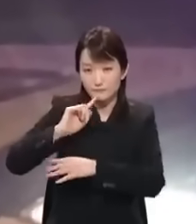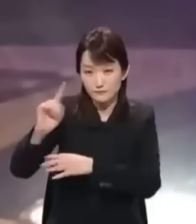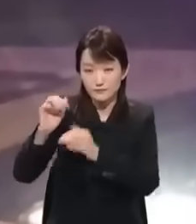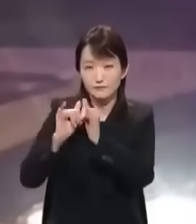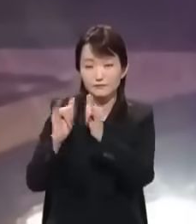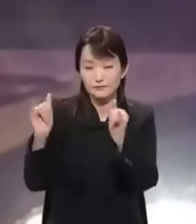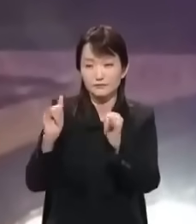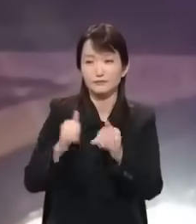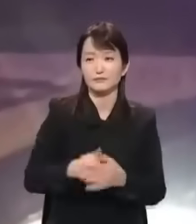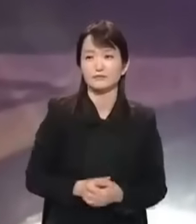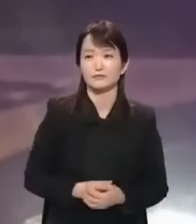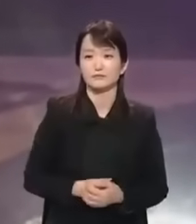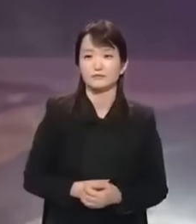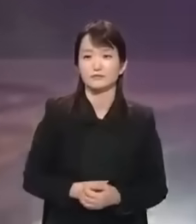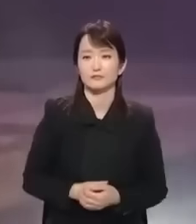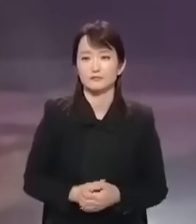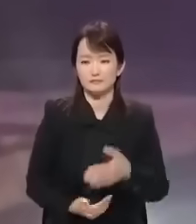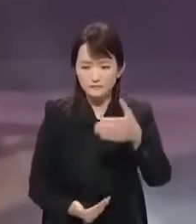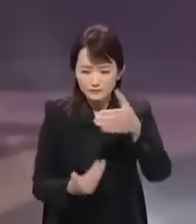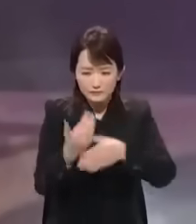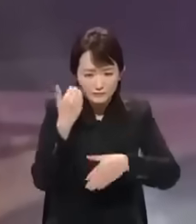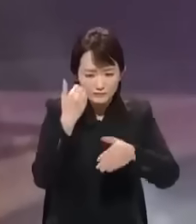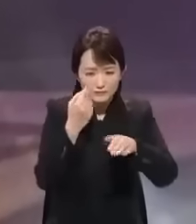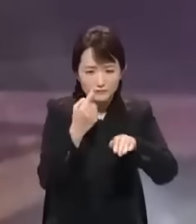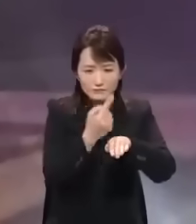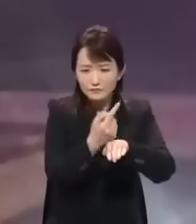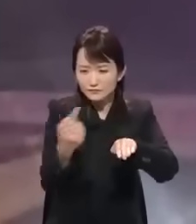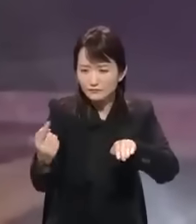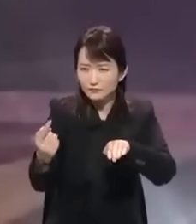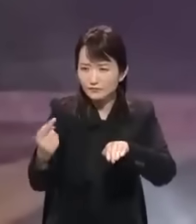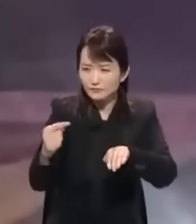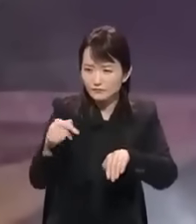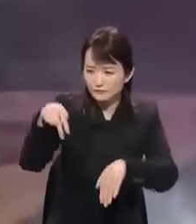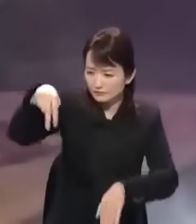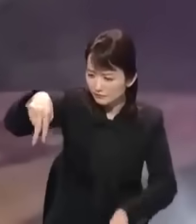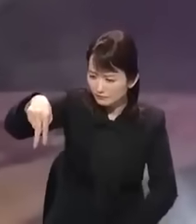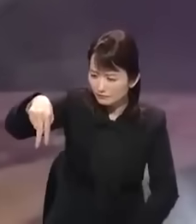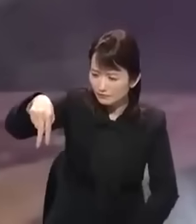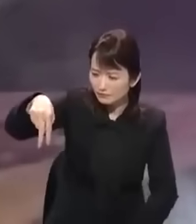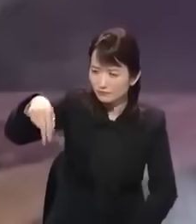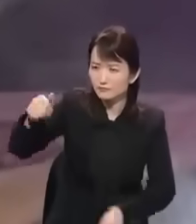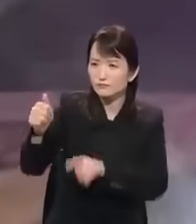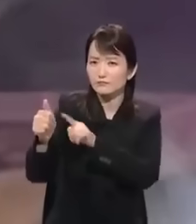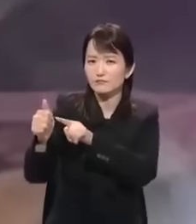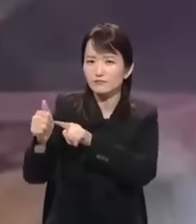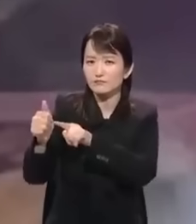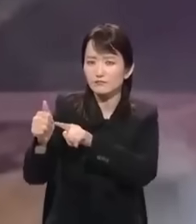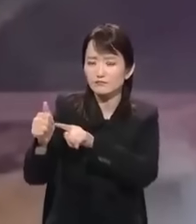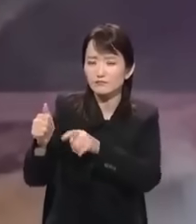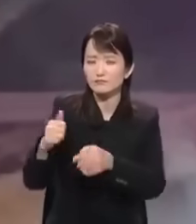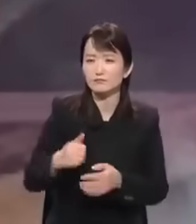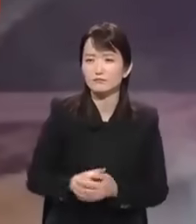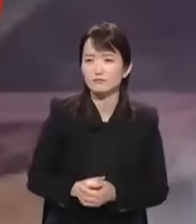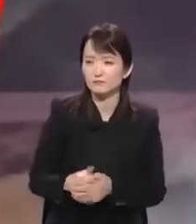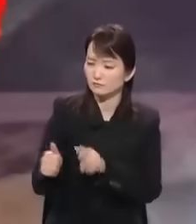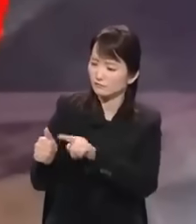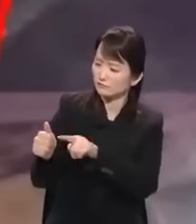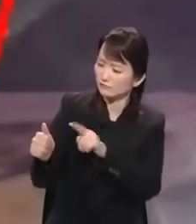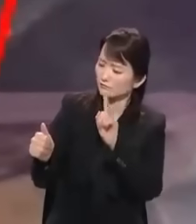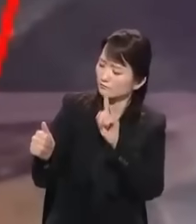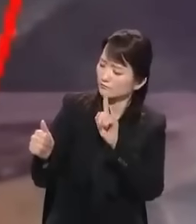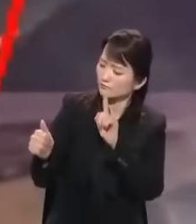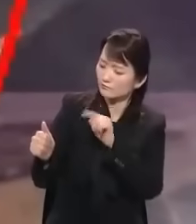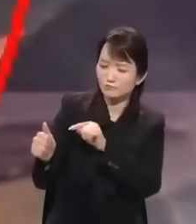제보자께서 사고 현장에 누가 나와 가지고 혼자 계속 막 멀뚱멀뚱서 있더라는 거예요 예 그래지 저저 사람 뭐지